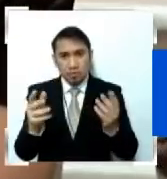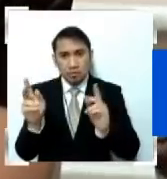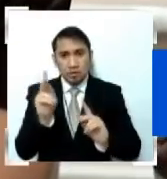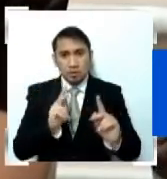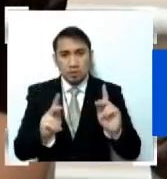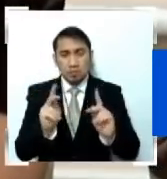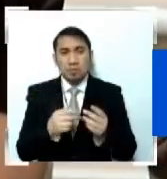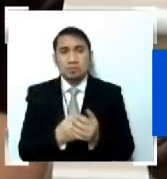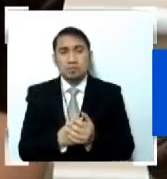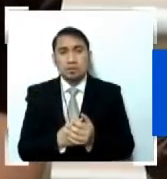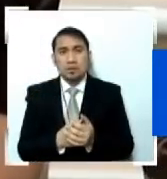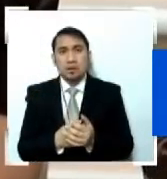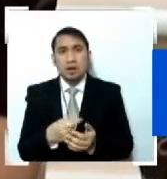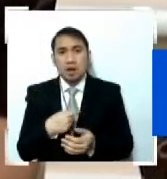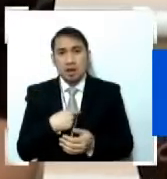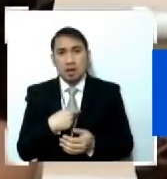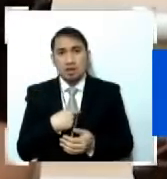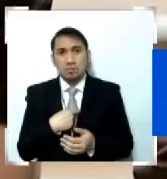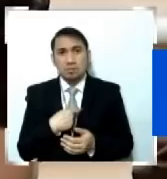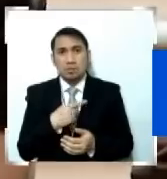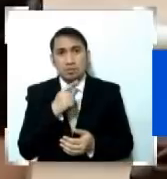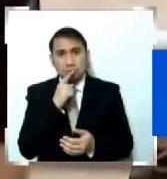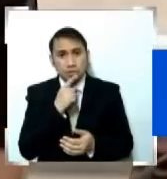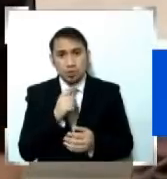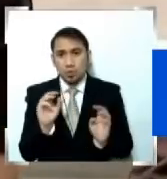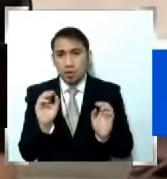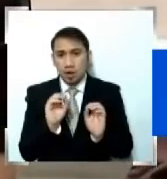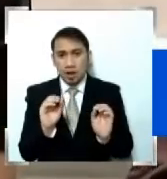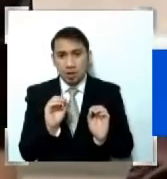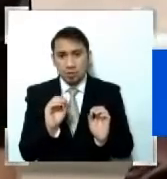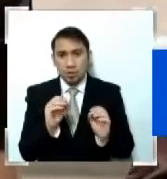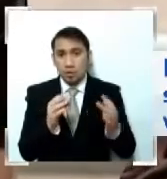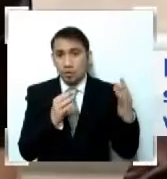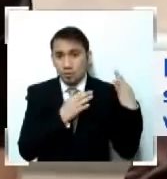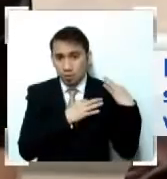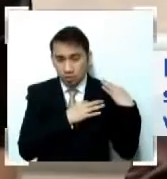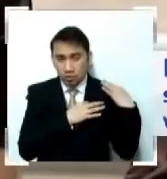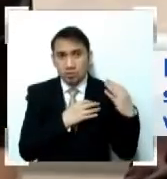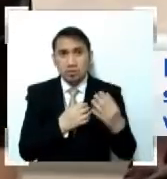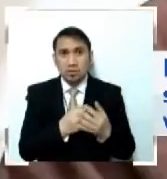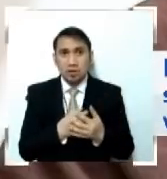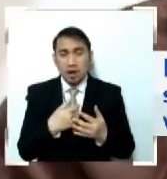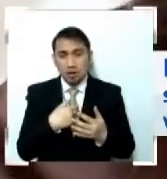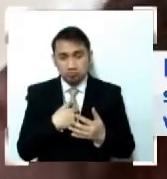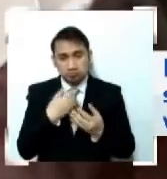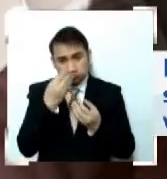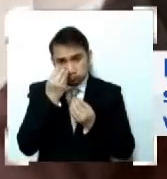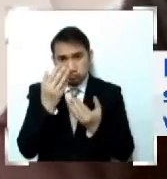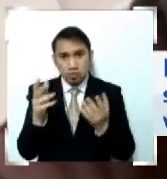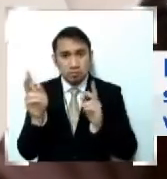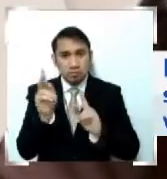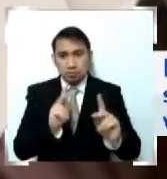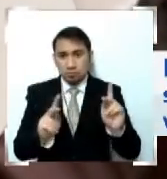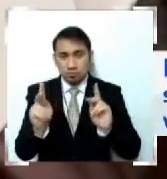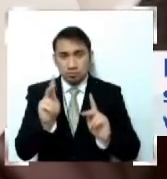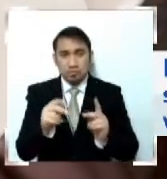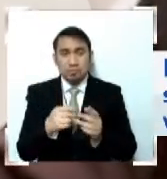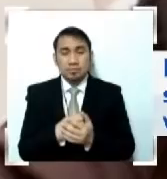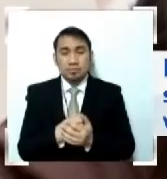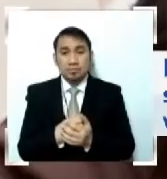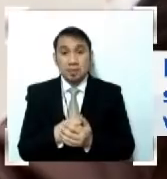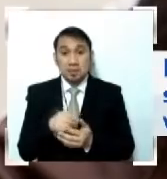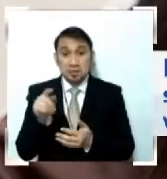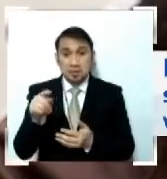kasalanan dito. At lumutang po talaga ako sa publiko para matapos na itong issue na ito. Anak pa raw ng isang barangay kagawad